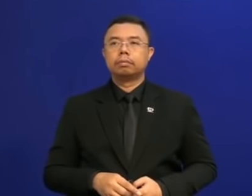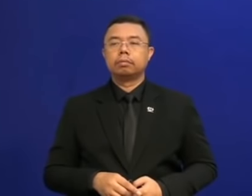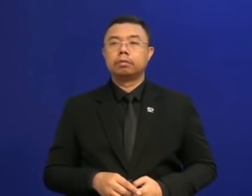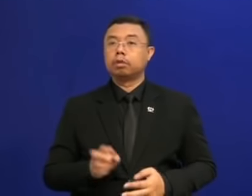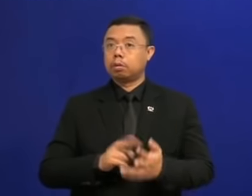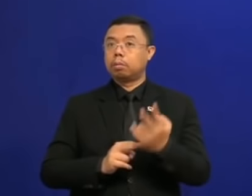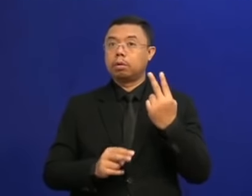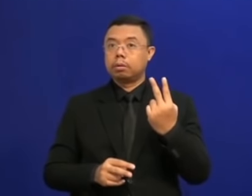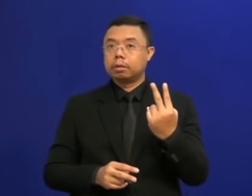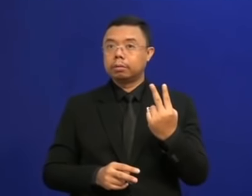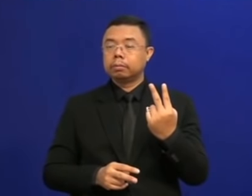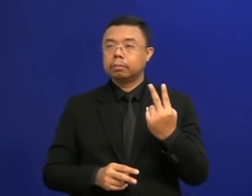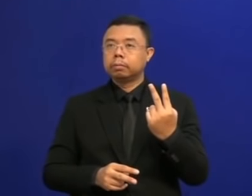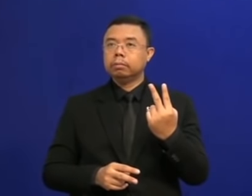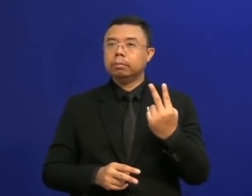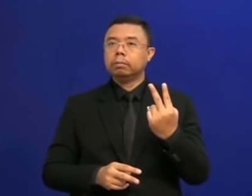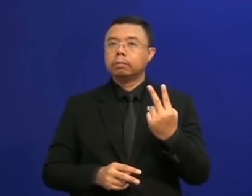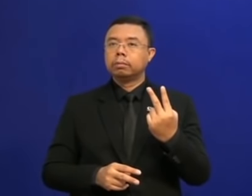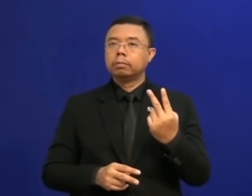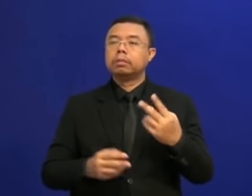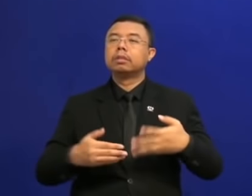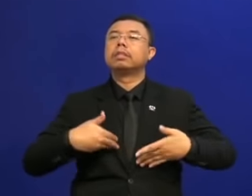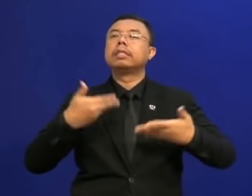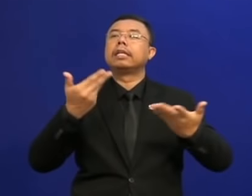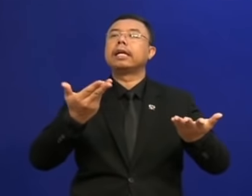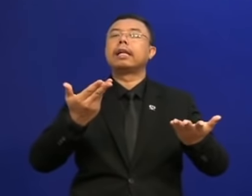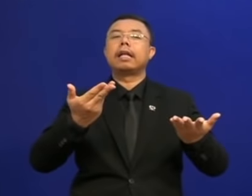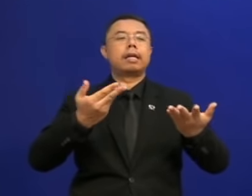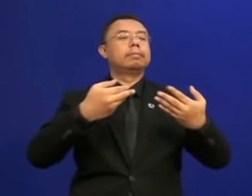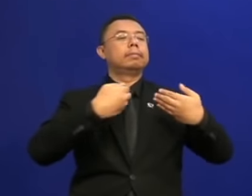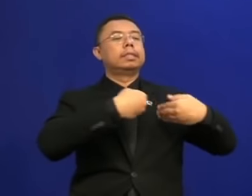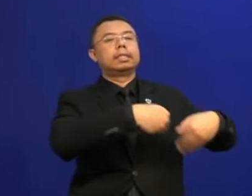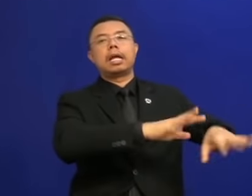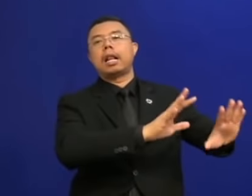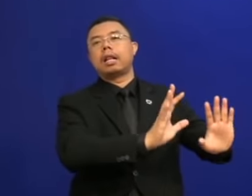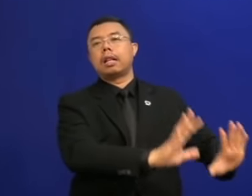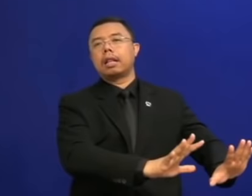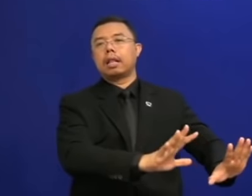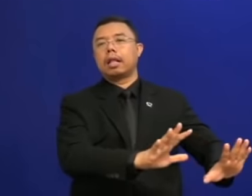Yang kedua, kerelaan meninggalkan dunia